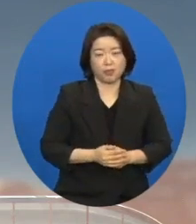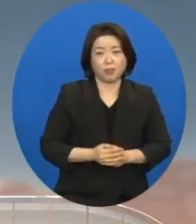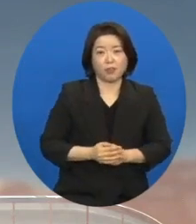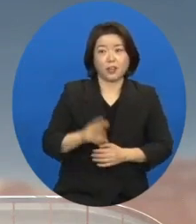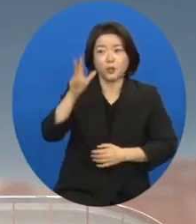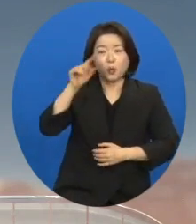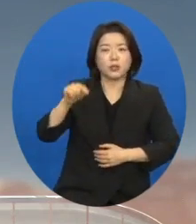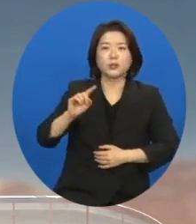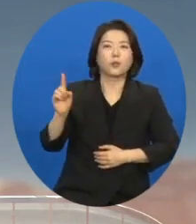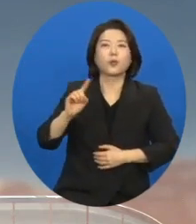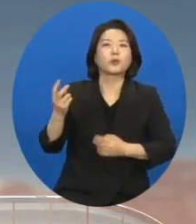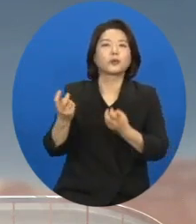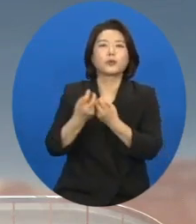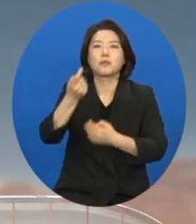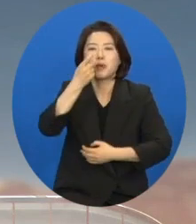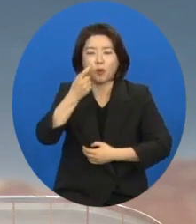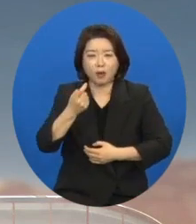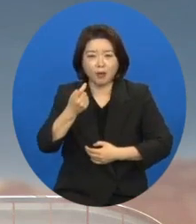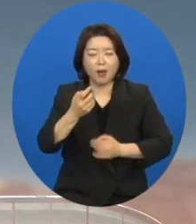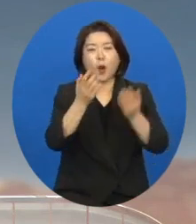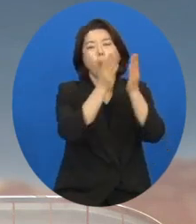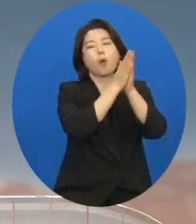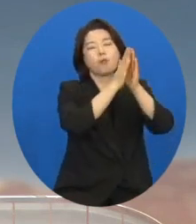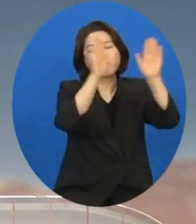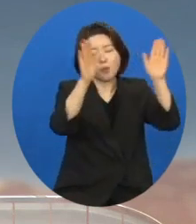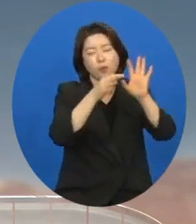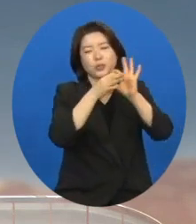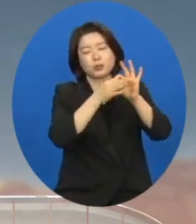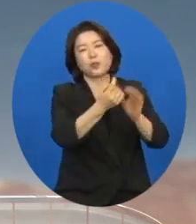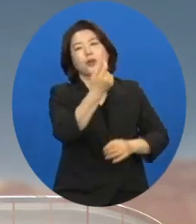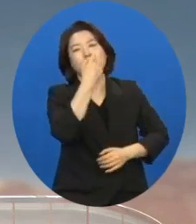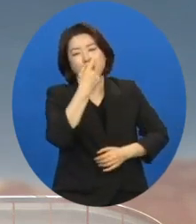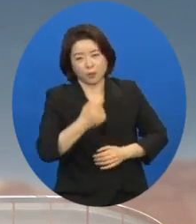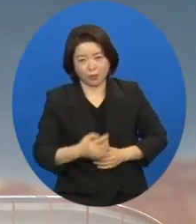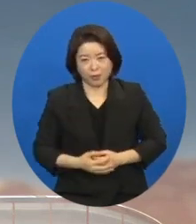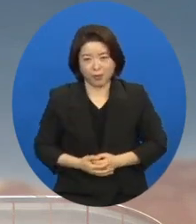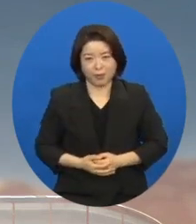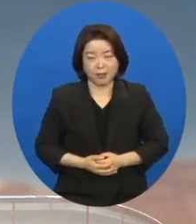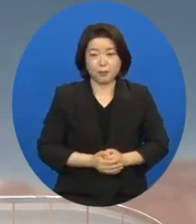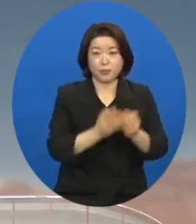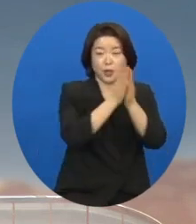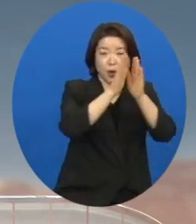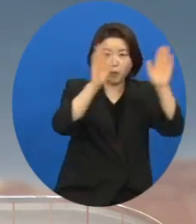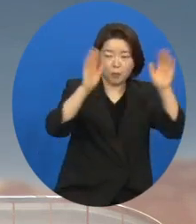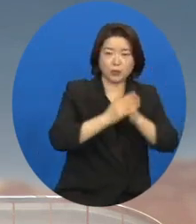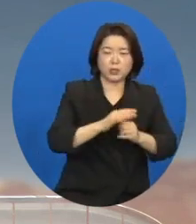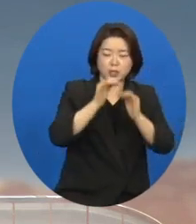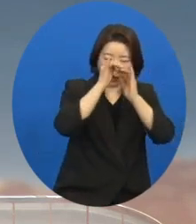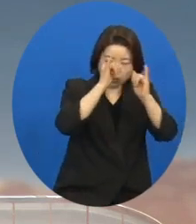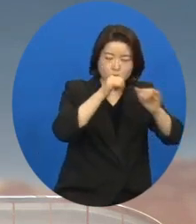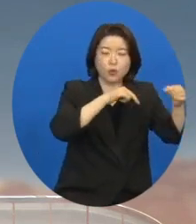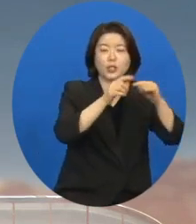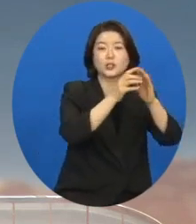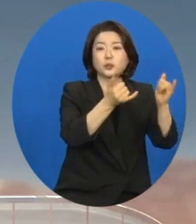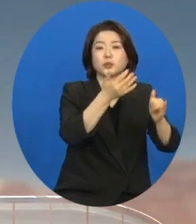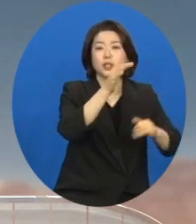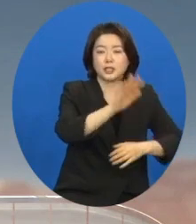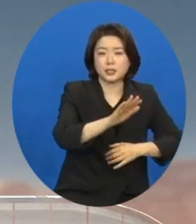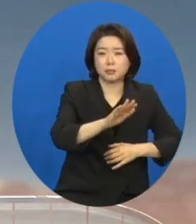모세를 통해 배운 거예요. 모세가 참 위대한 지도자였지만 가나안 땅에 들어가지 못한 이유가 무엇입니까? 분노